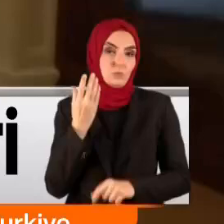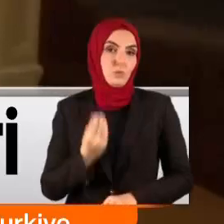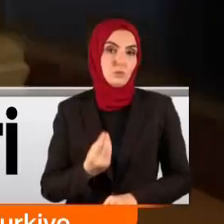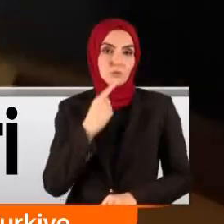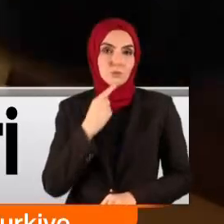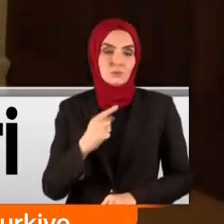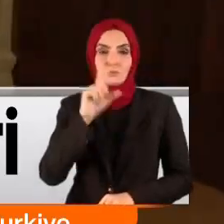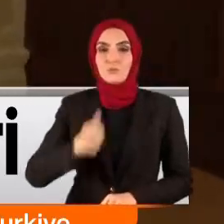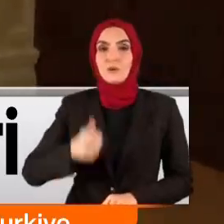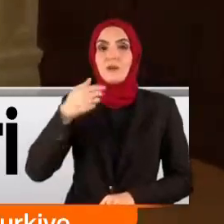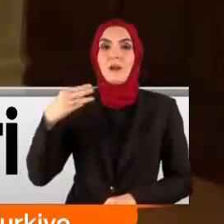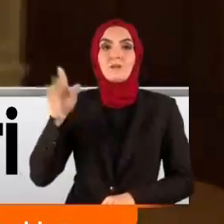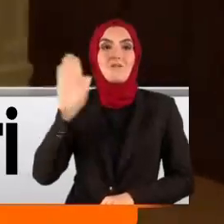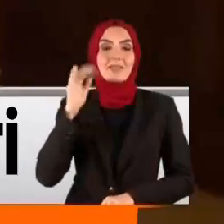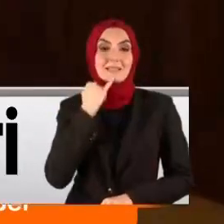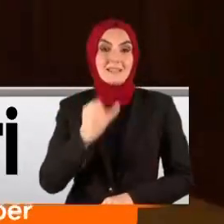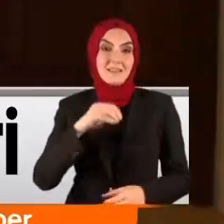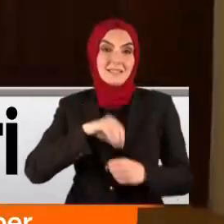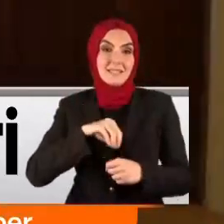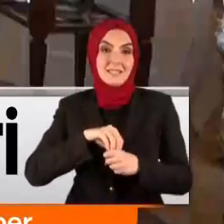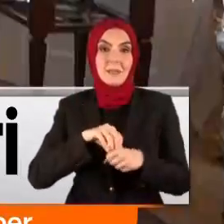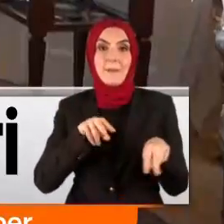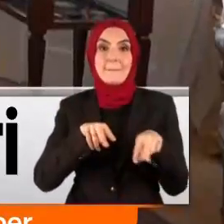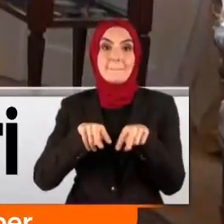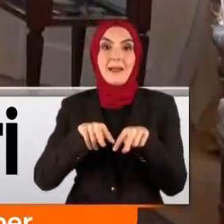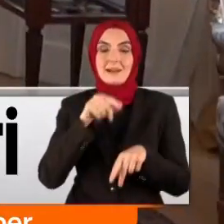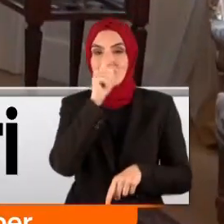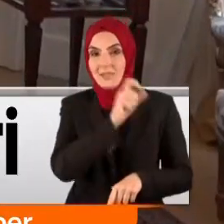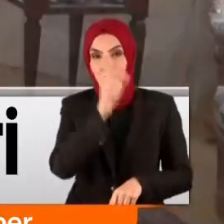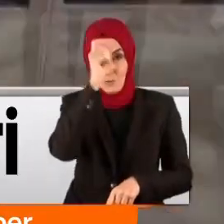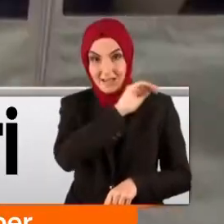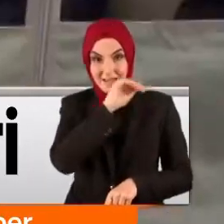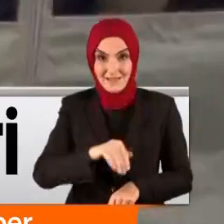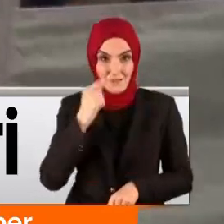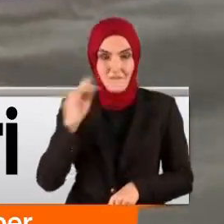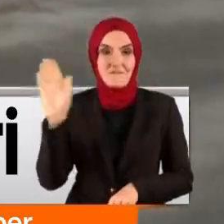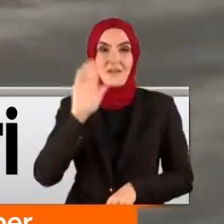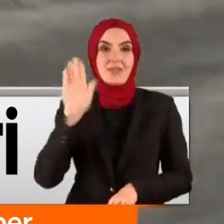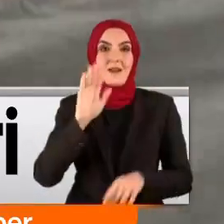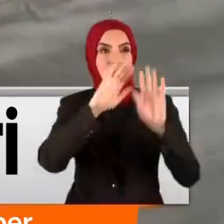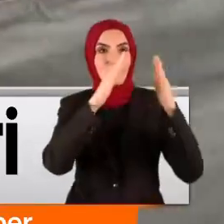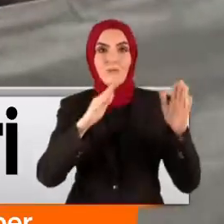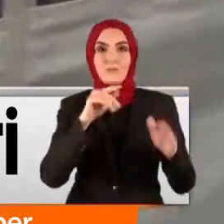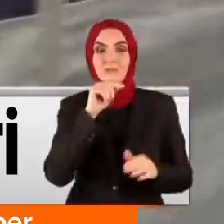Cumhurbaşkanı Erdoğan veda ziyareti için Türkiye'ye gelen Merkel'i Huber Köşkü'nde ağırladı.